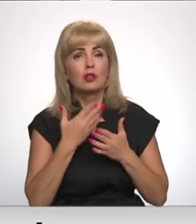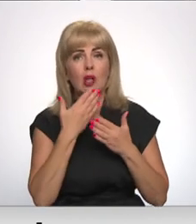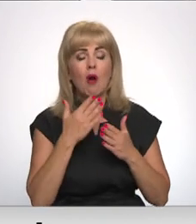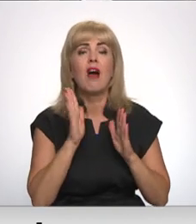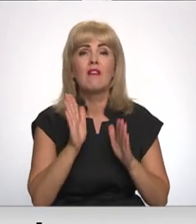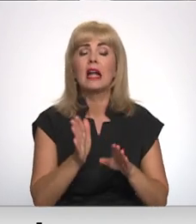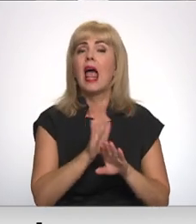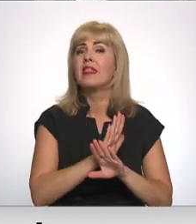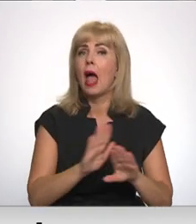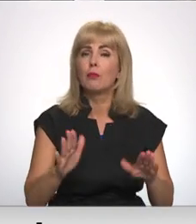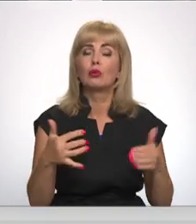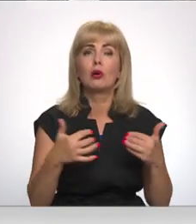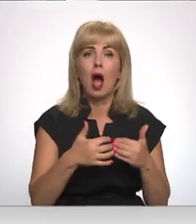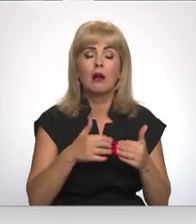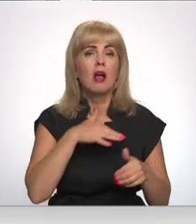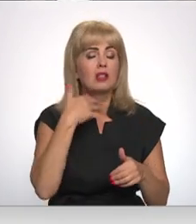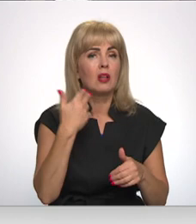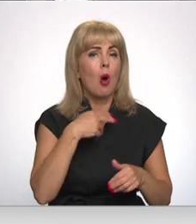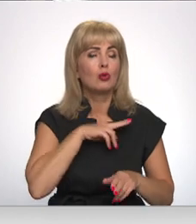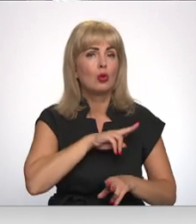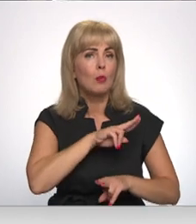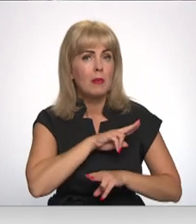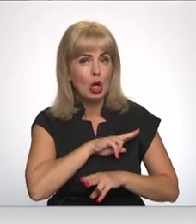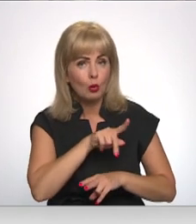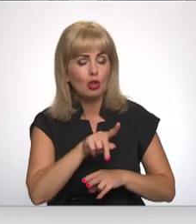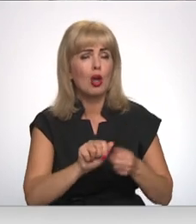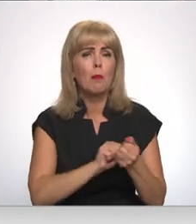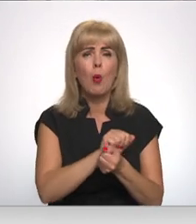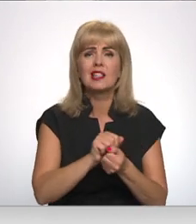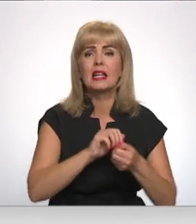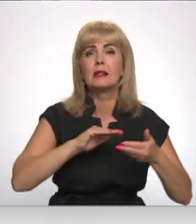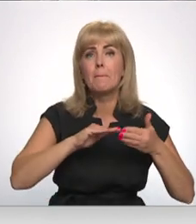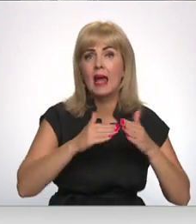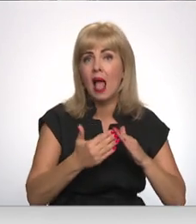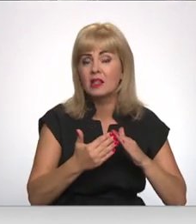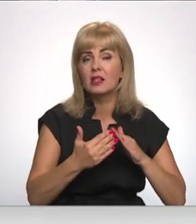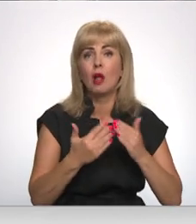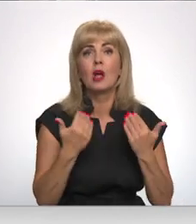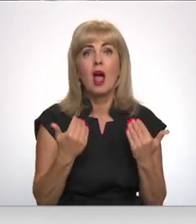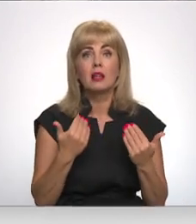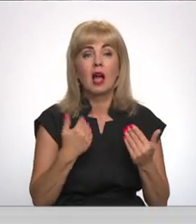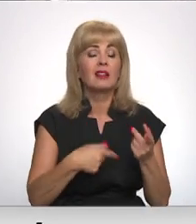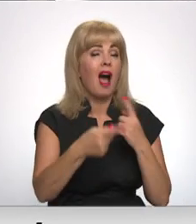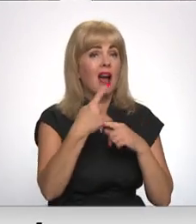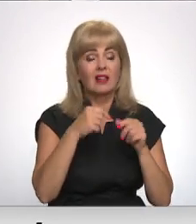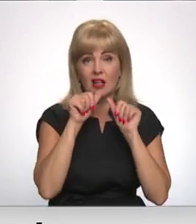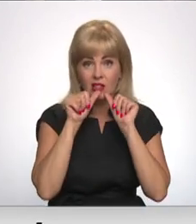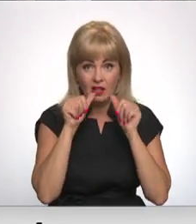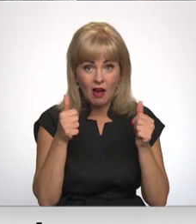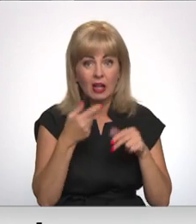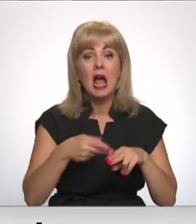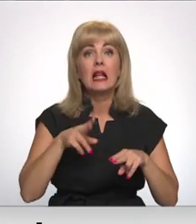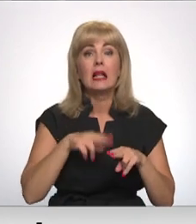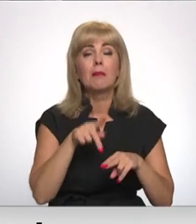kara. Tik daudz bojā gaišo, tik daudz postītas pilsētas, un to tagad atgriezt nevar. Un tāpēc